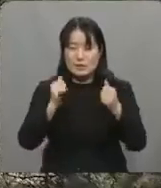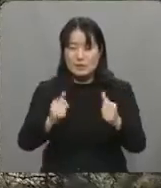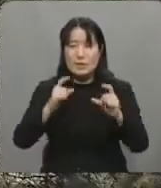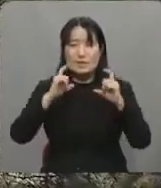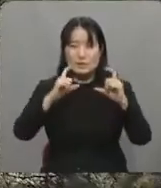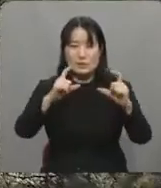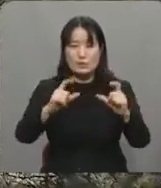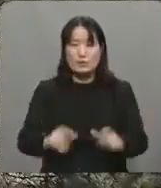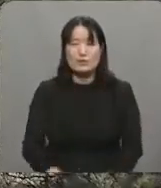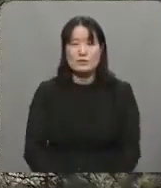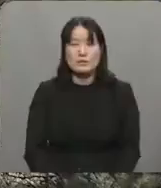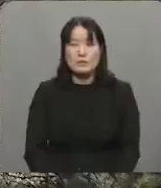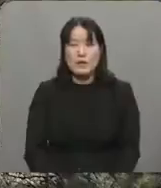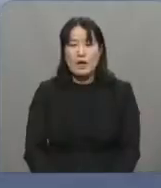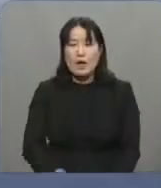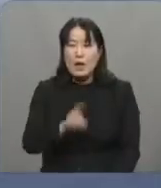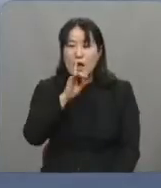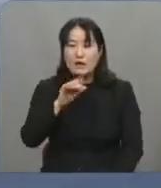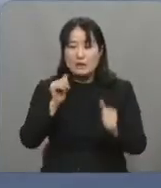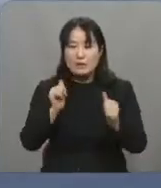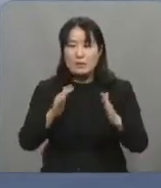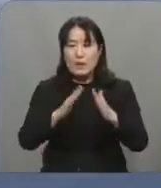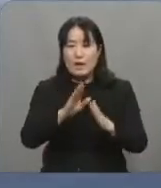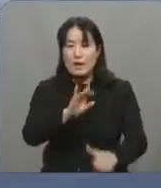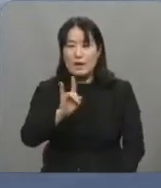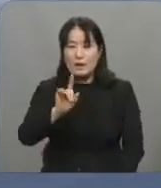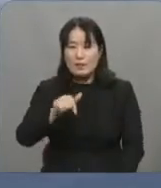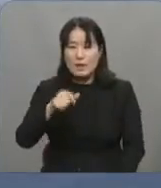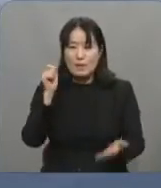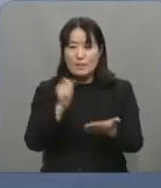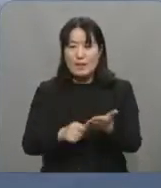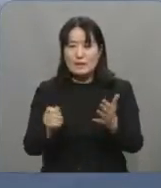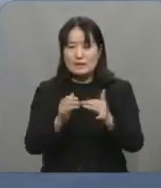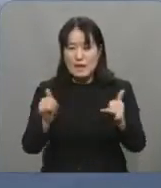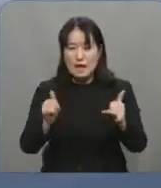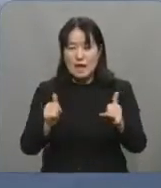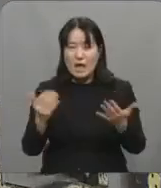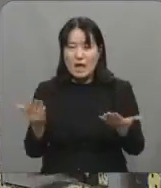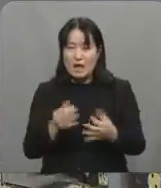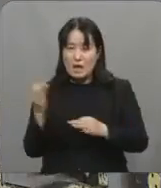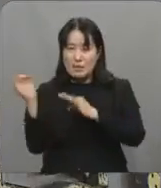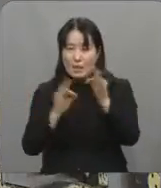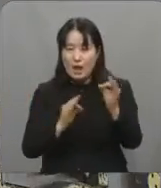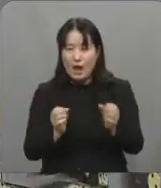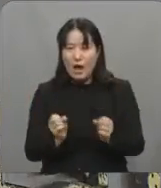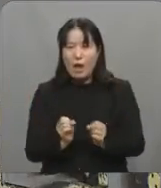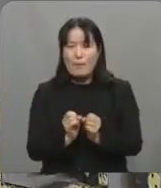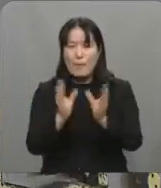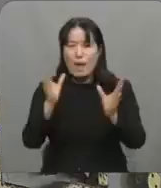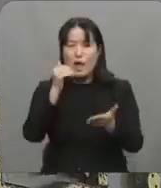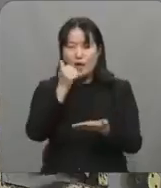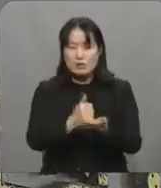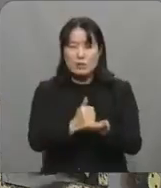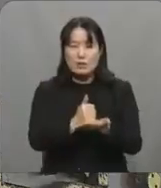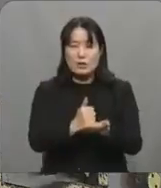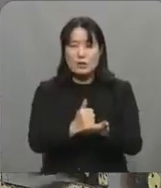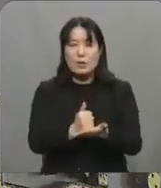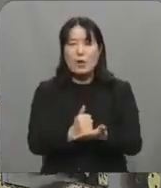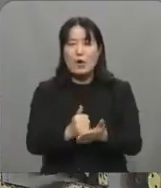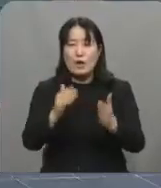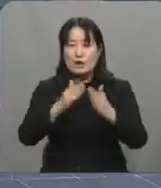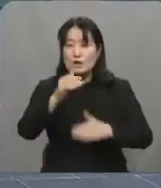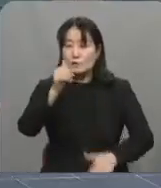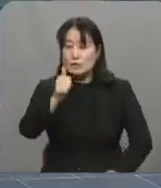내려졌습니다. 춘천지방법원 강릉지원 백대현 부장판사는 업무상 과실 폭발성 물건 파열죄 등으로 기소된 펜션